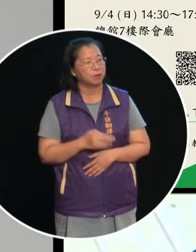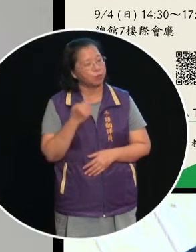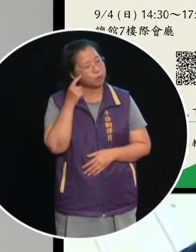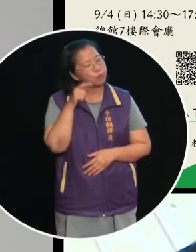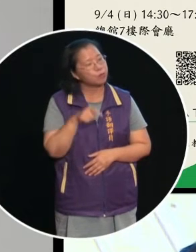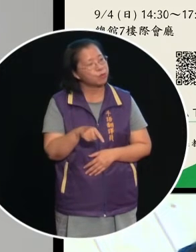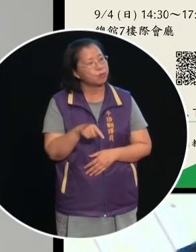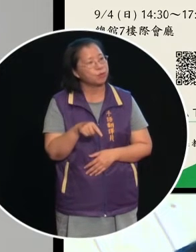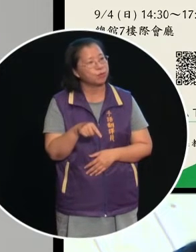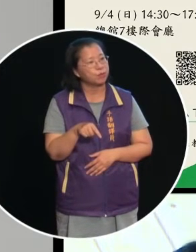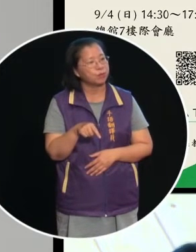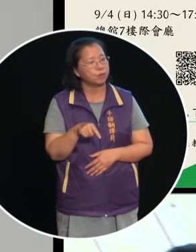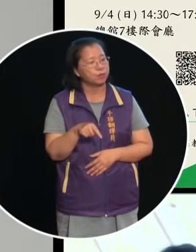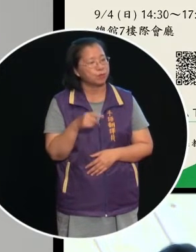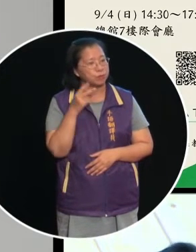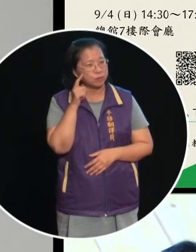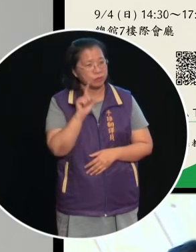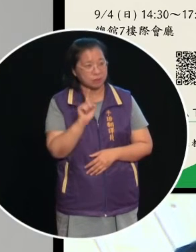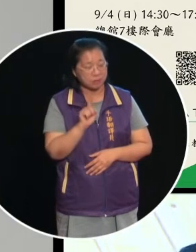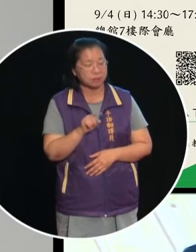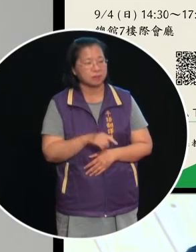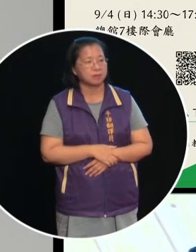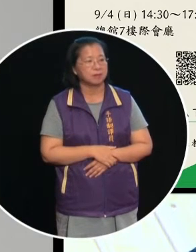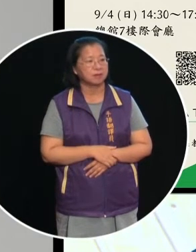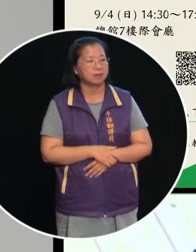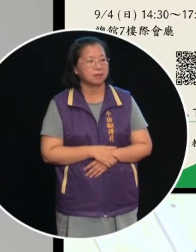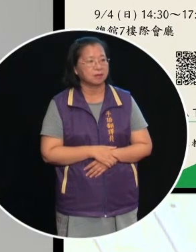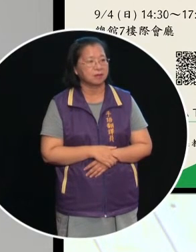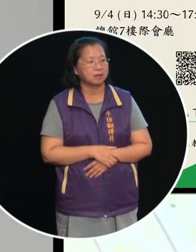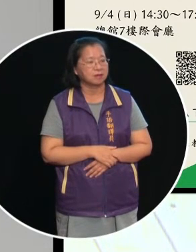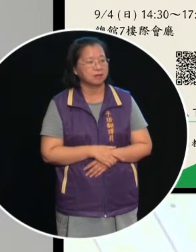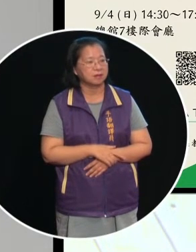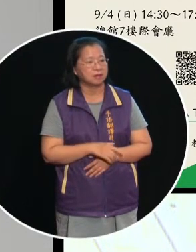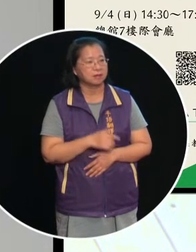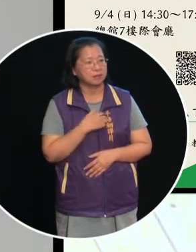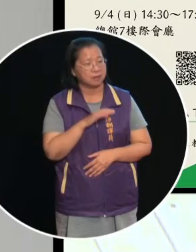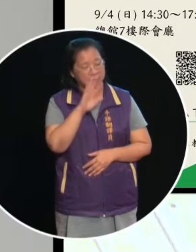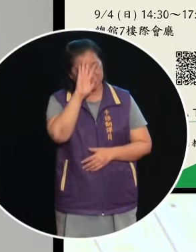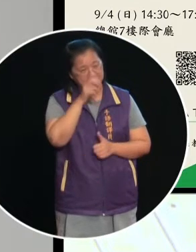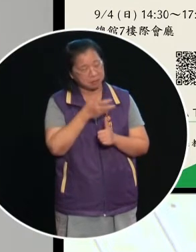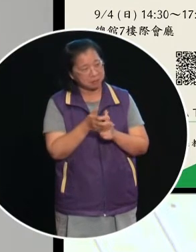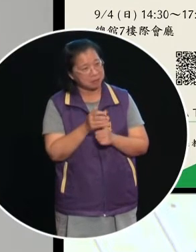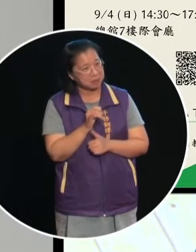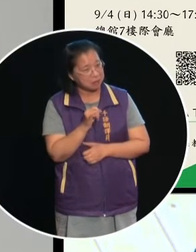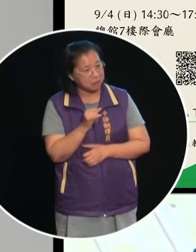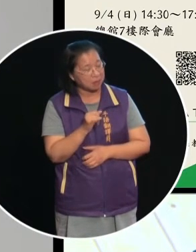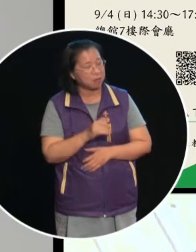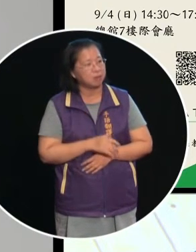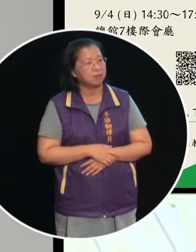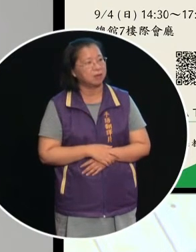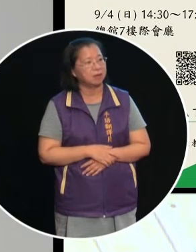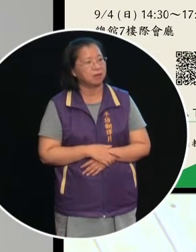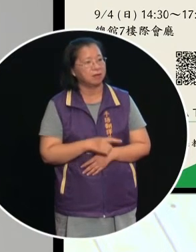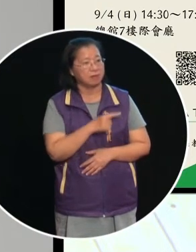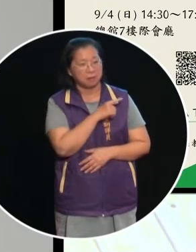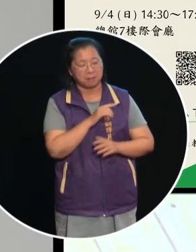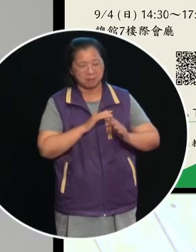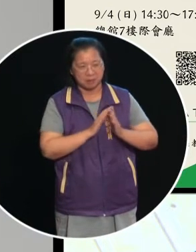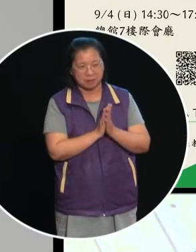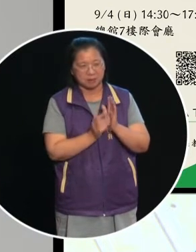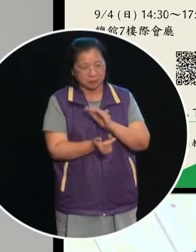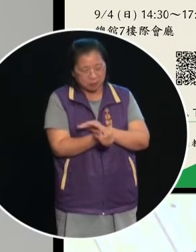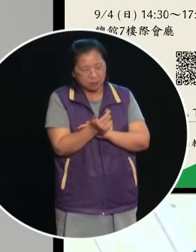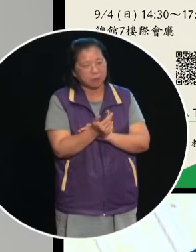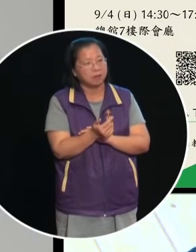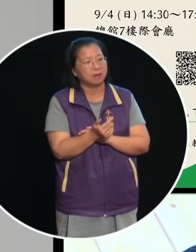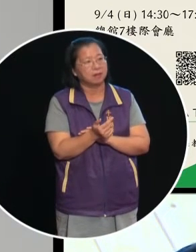候速度是最关键，因为迟了一个月一点都没有效果，在那个时刻，在那个速度